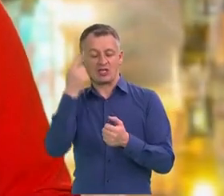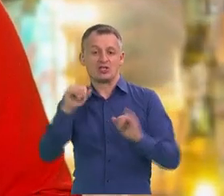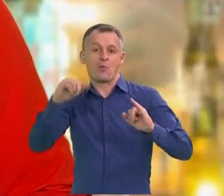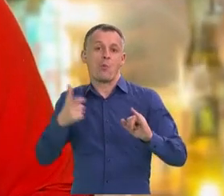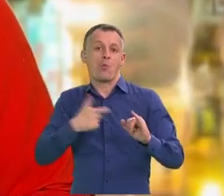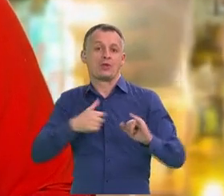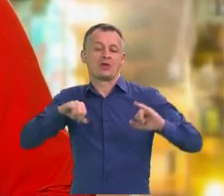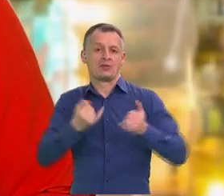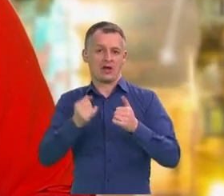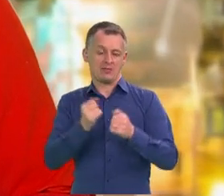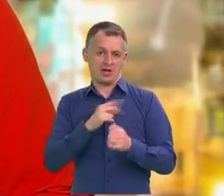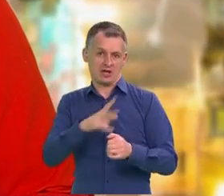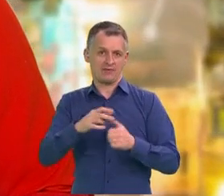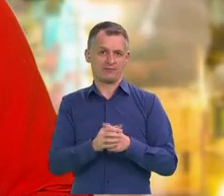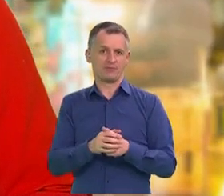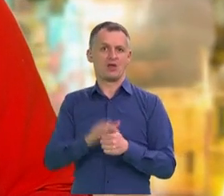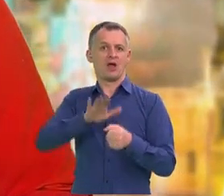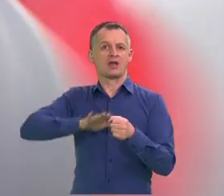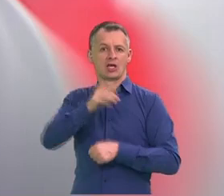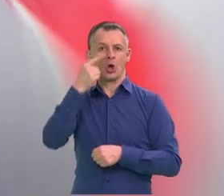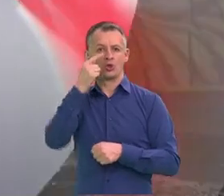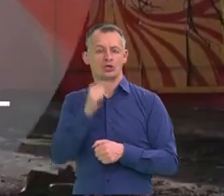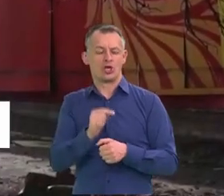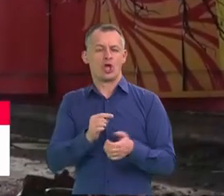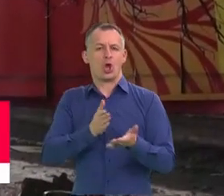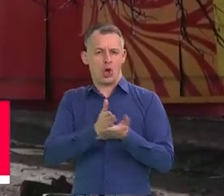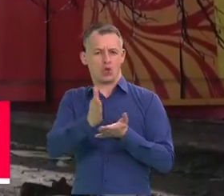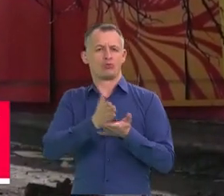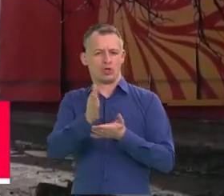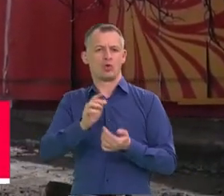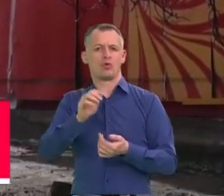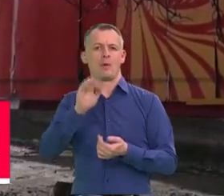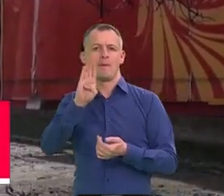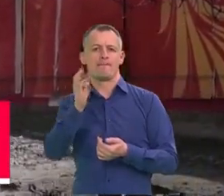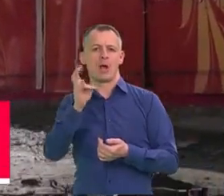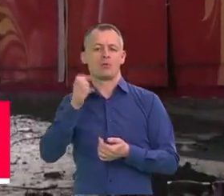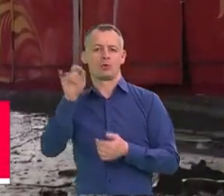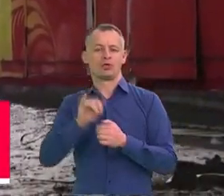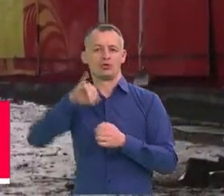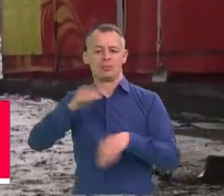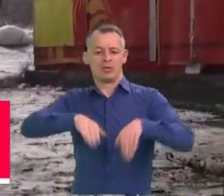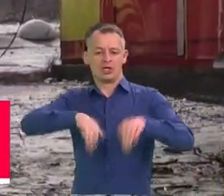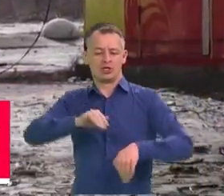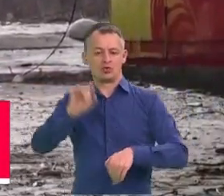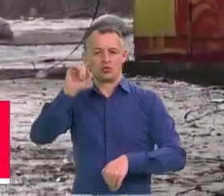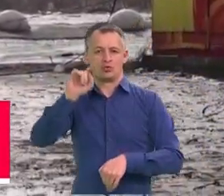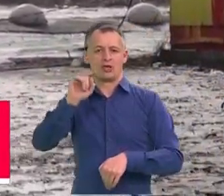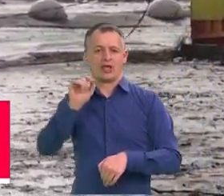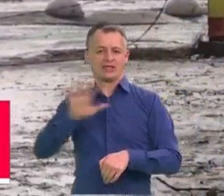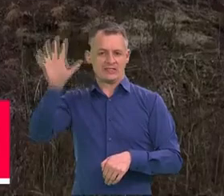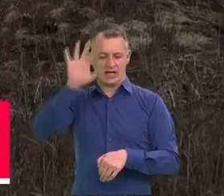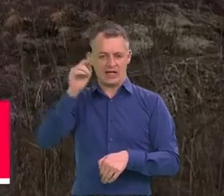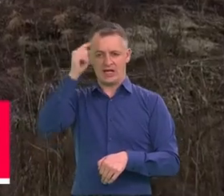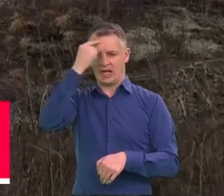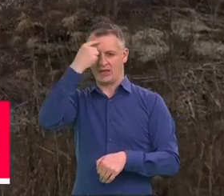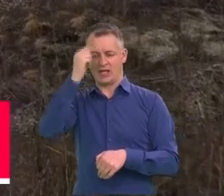Bombardamentele rusești și atacurile mercenarilor Wagner nu contenesc la Bahmut, și totul în timp ce în India, miniștrii de externe a celor mai puternice 20 de